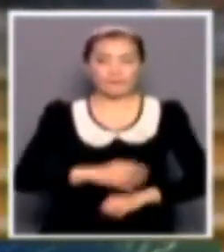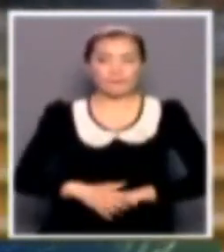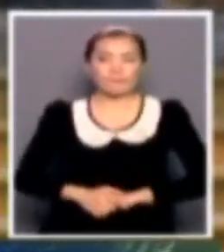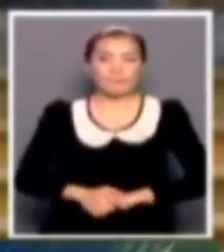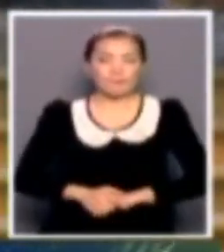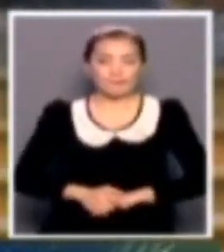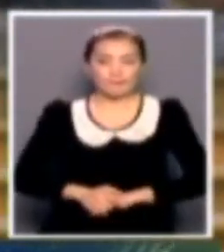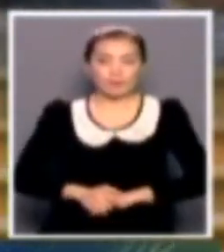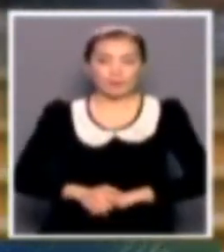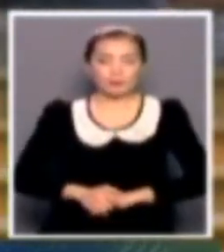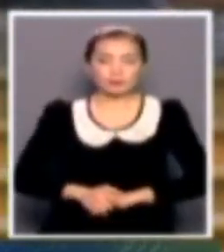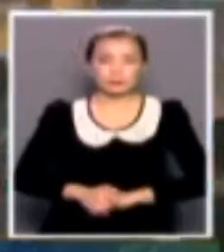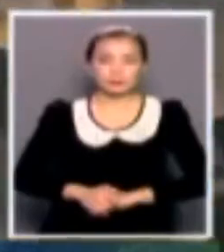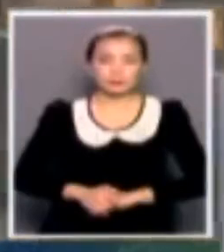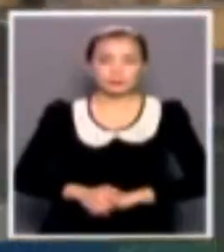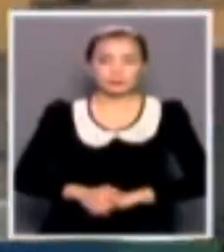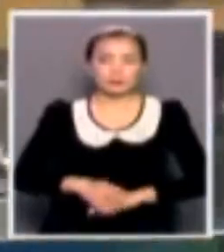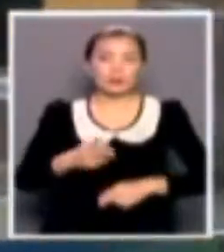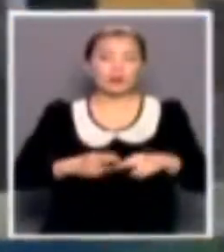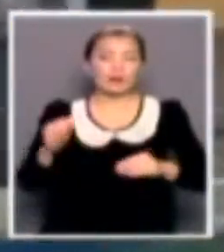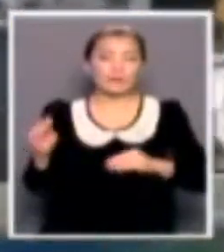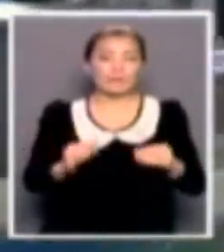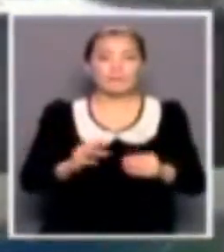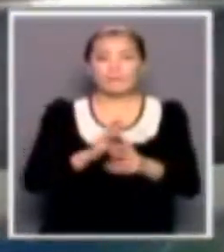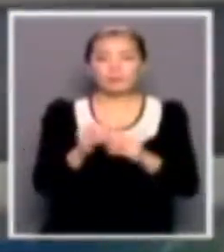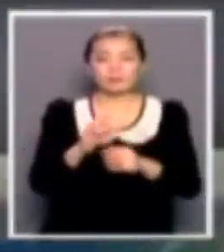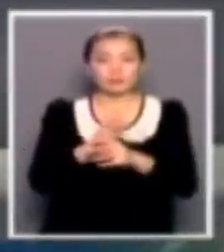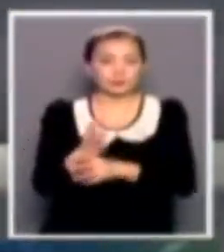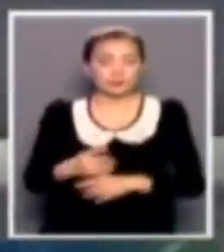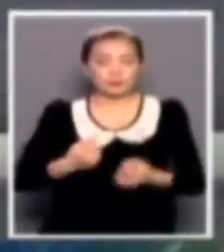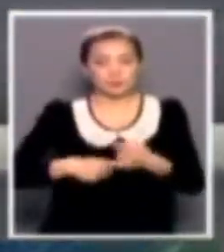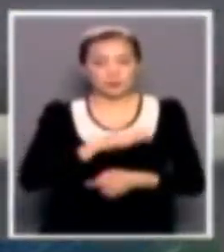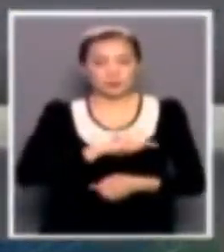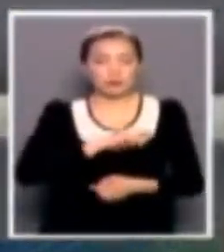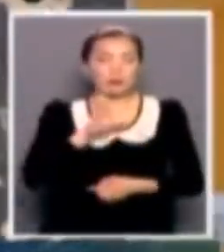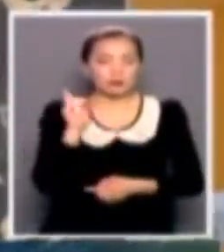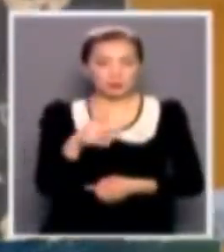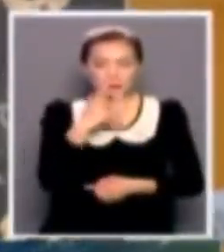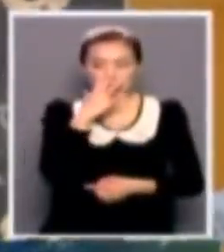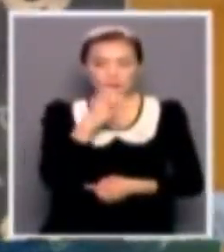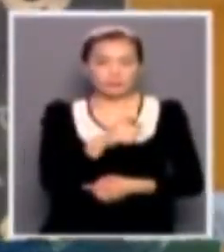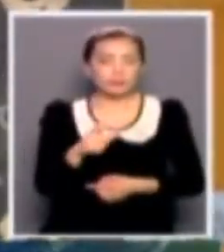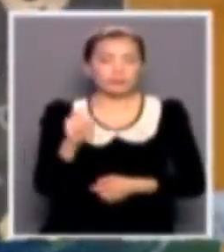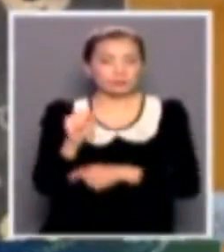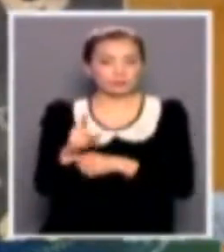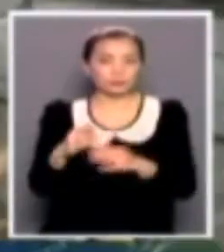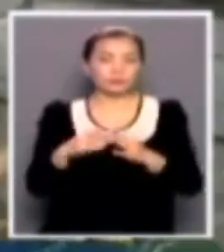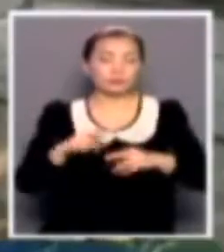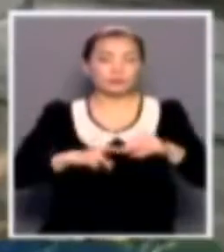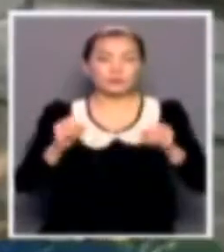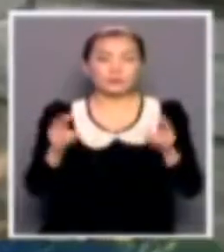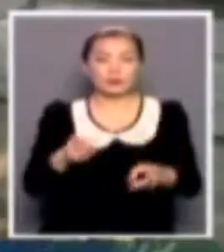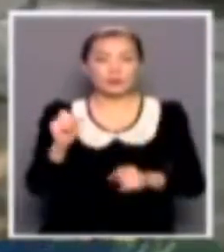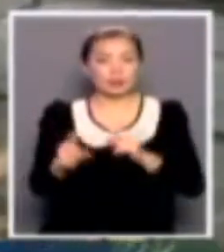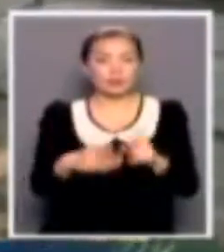қиын металл конструкция бәрін жасаймыз. Темірден құрастырмалы қаңқаларға ірі кәсіпорындар ғана емес, жекелеген адамдар да үй салуға